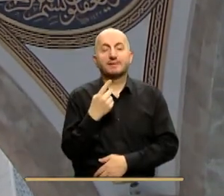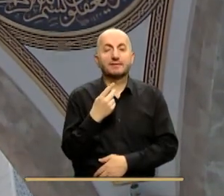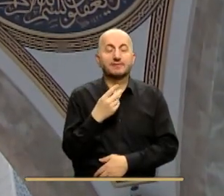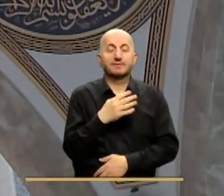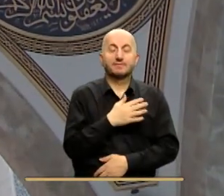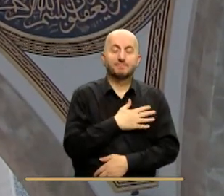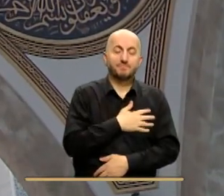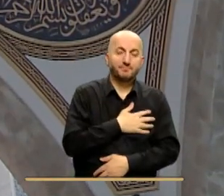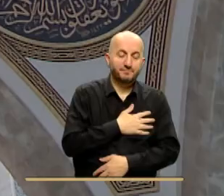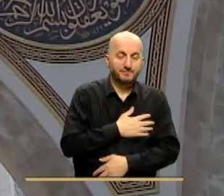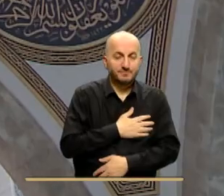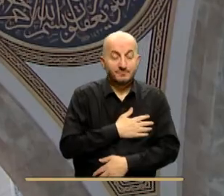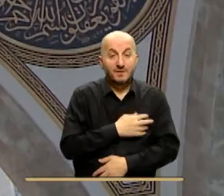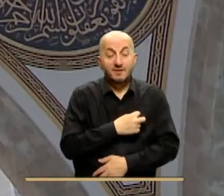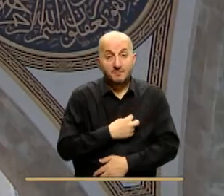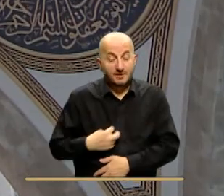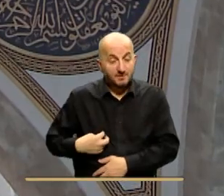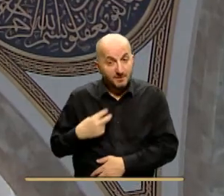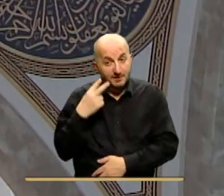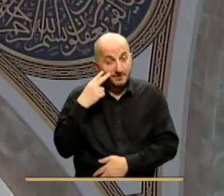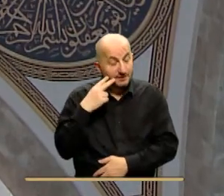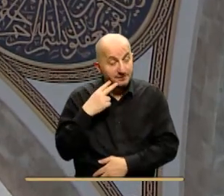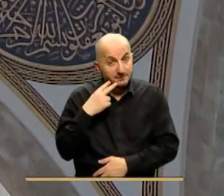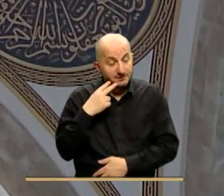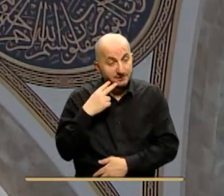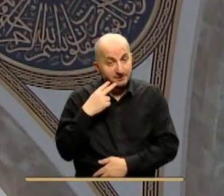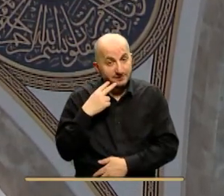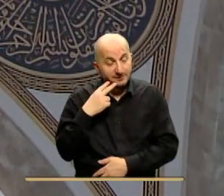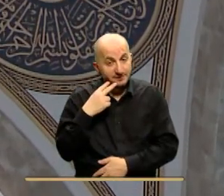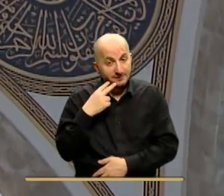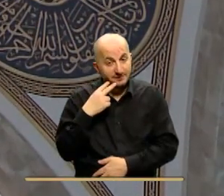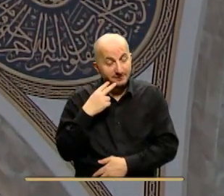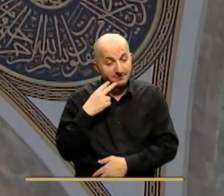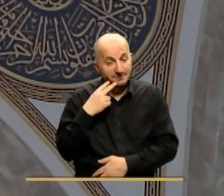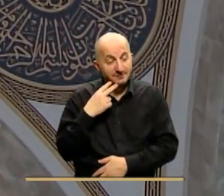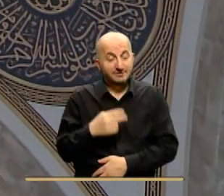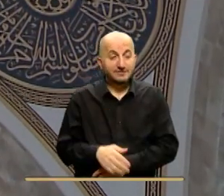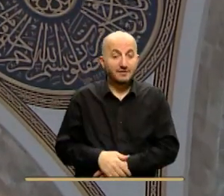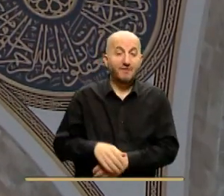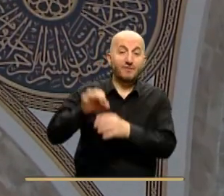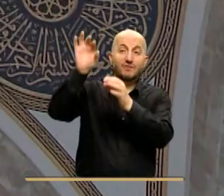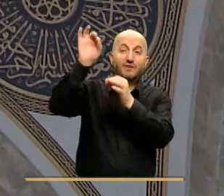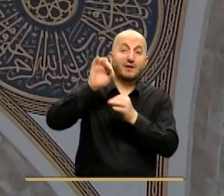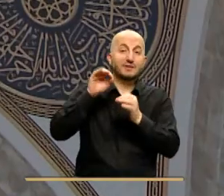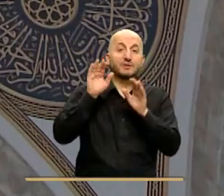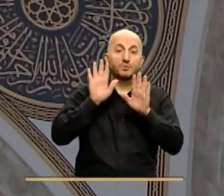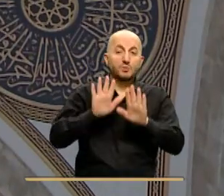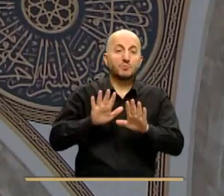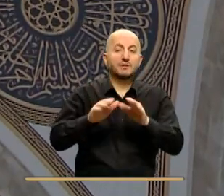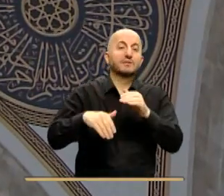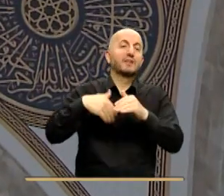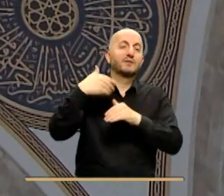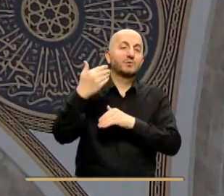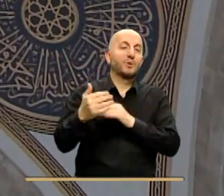Aziz kardeşlerim, Peygamber Aleyhisselatü Vesselam Efendimiz, Fetret-i Vahiy'den sonra